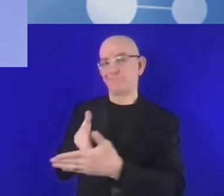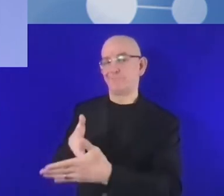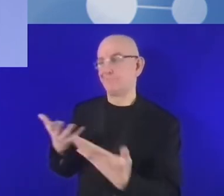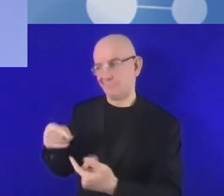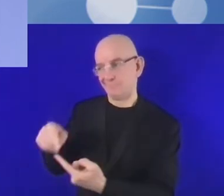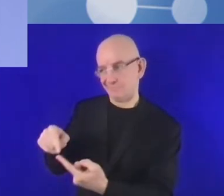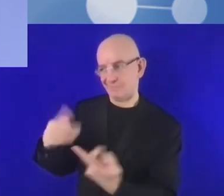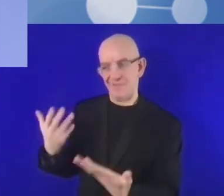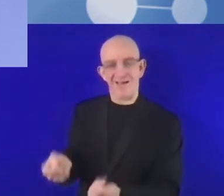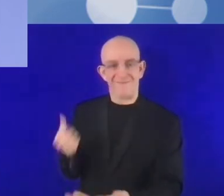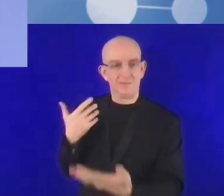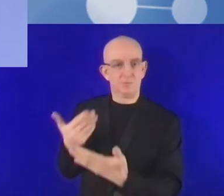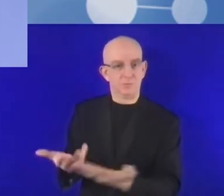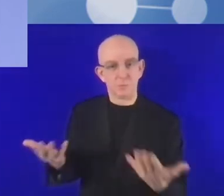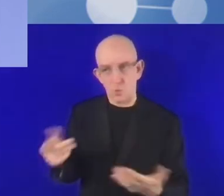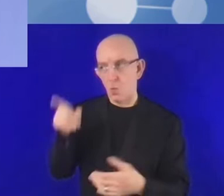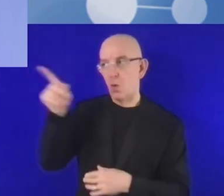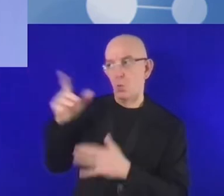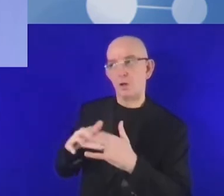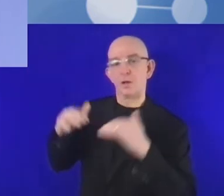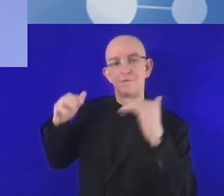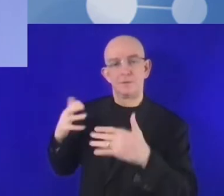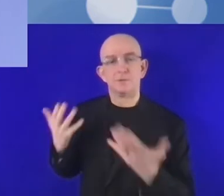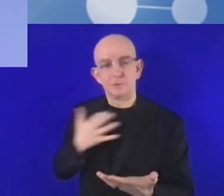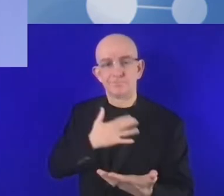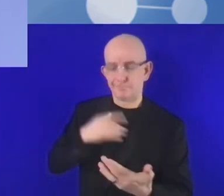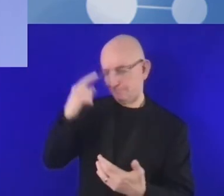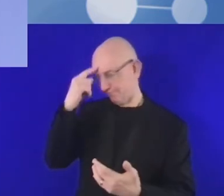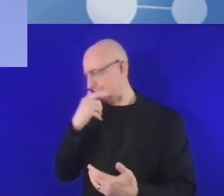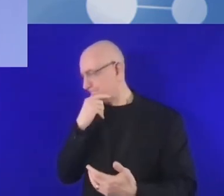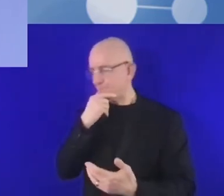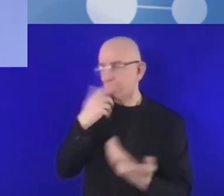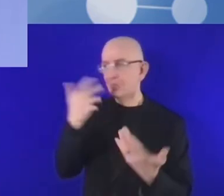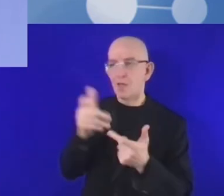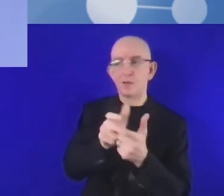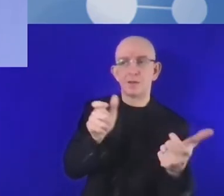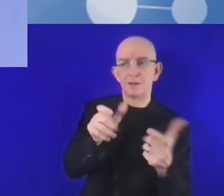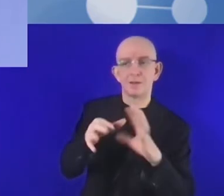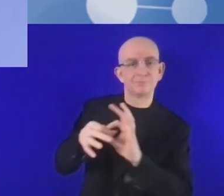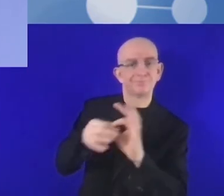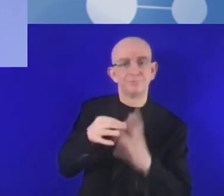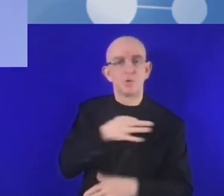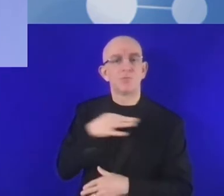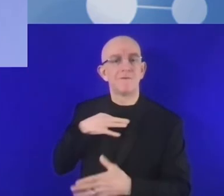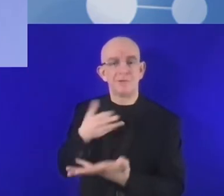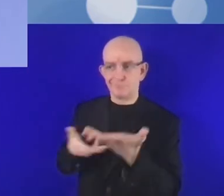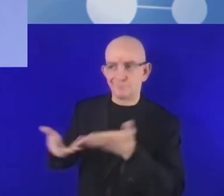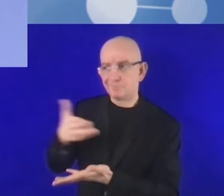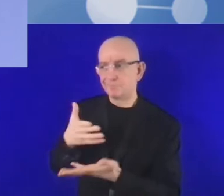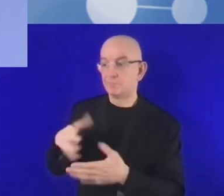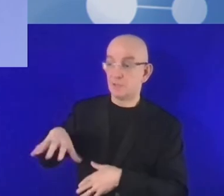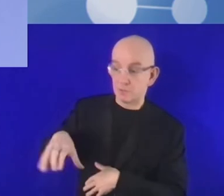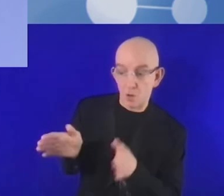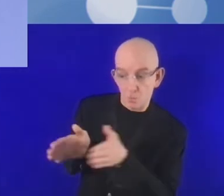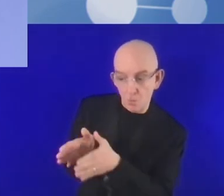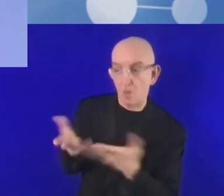在公共政府、当地政府和企业方面都应该共同的投资，这是我